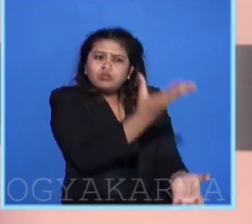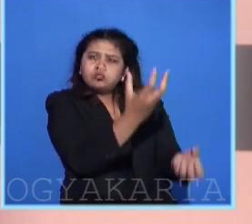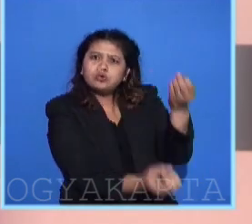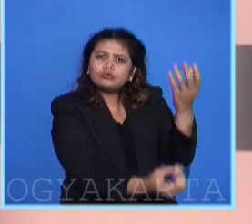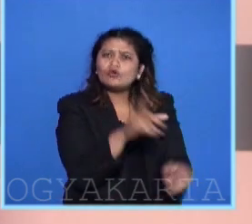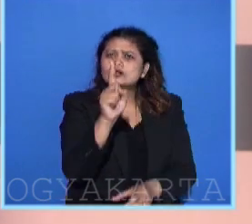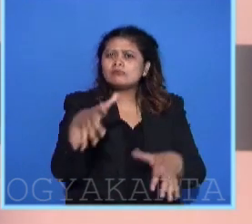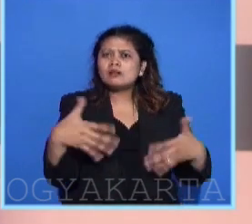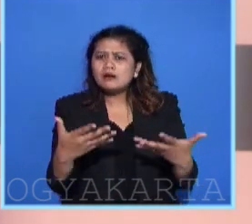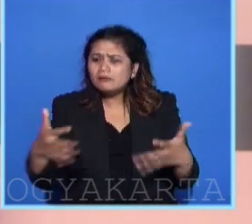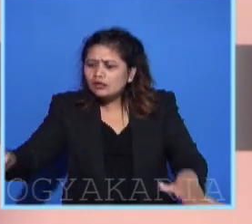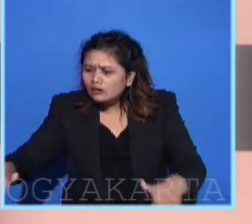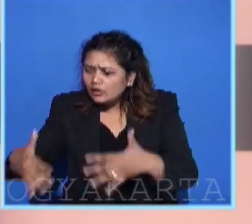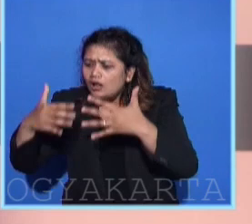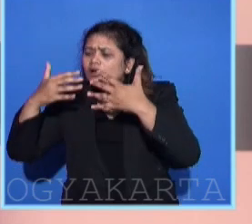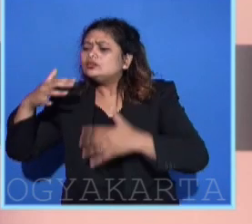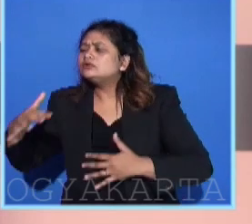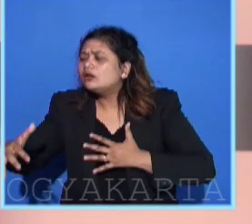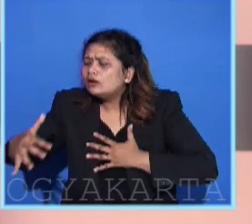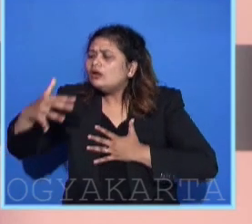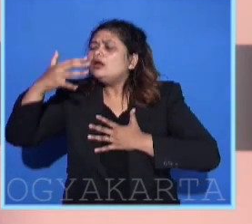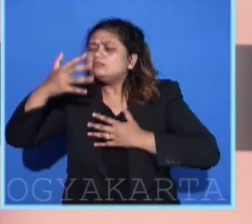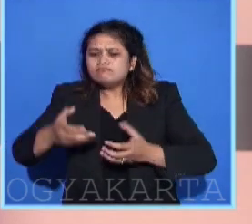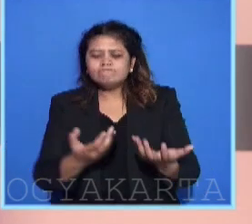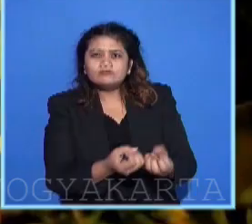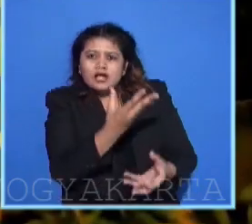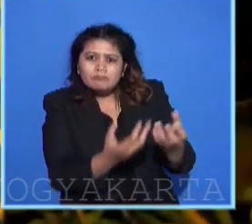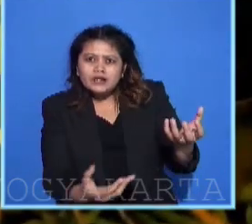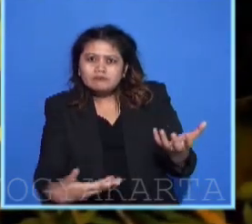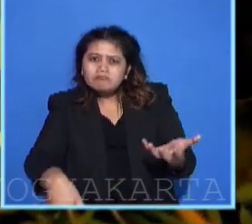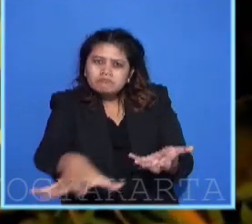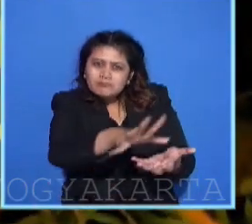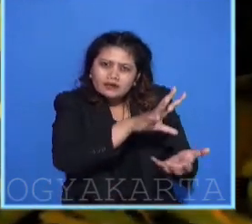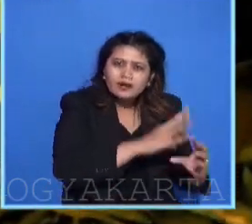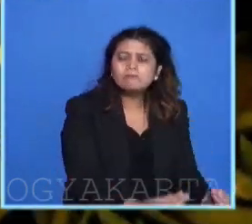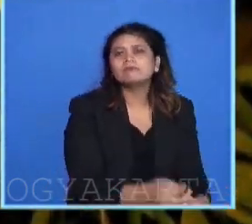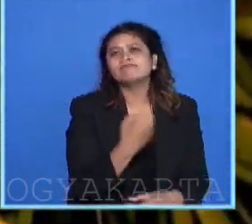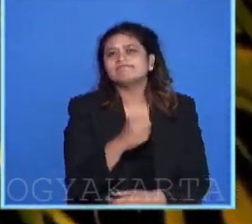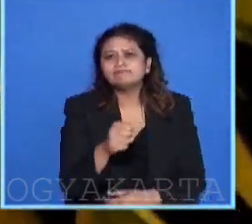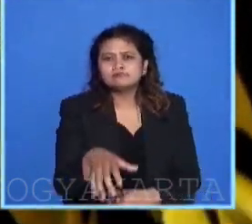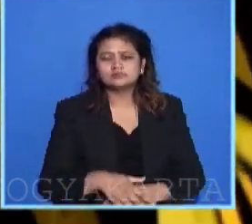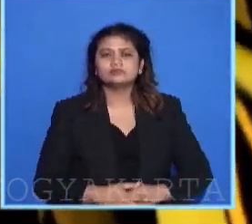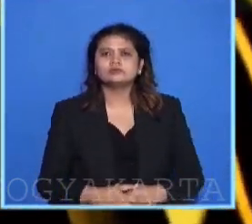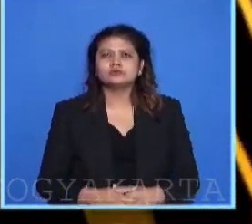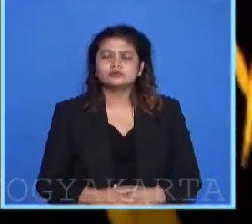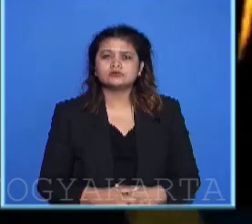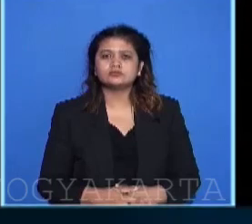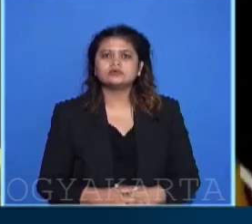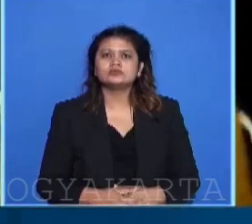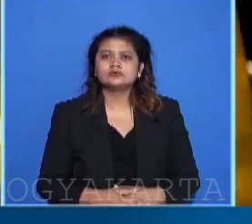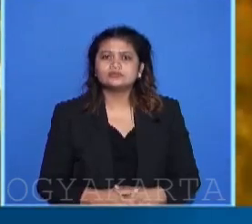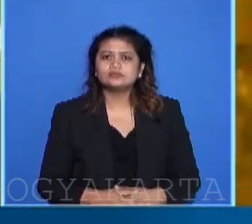tewaselantaran kekurangan oksigen saat mencoba memadamkan api dia melihat